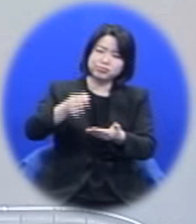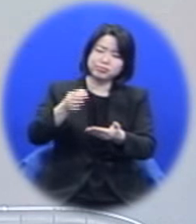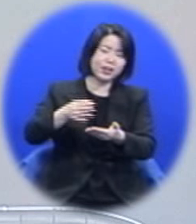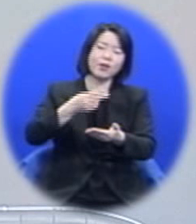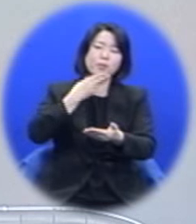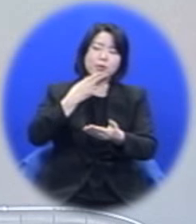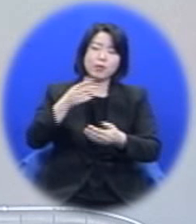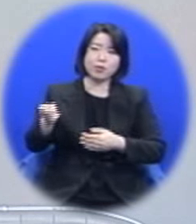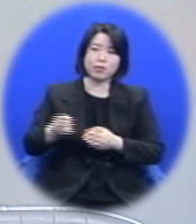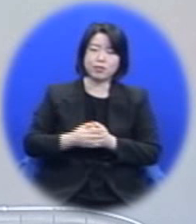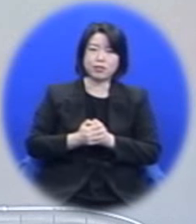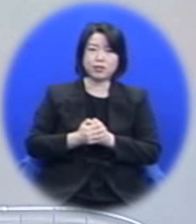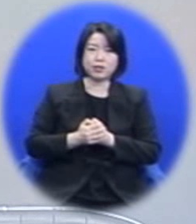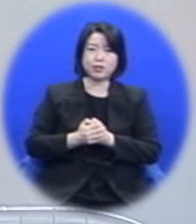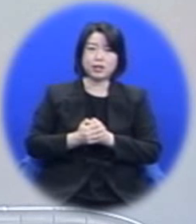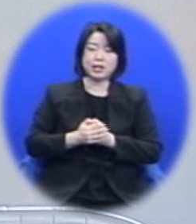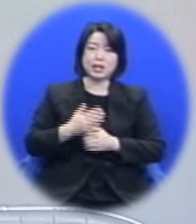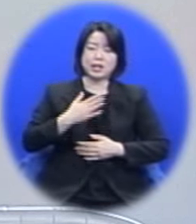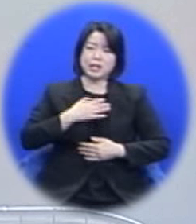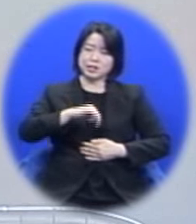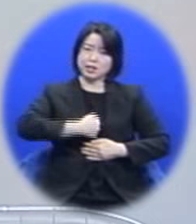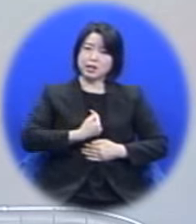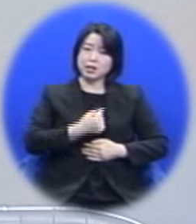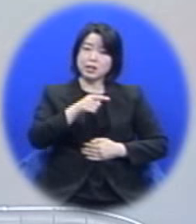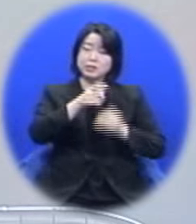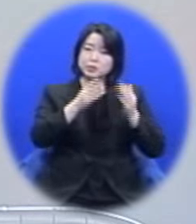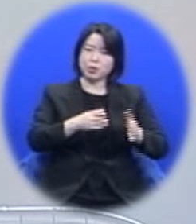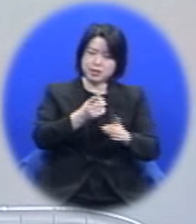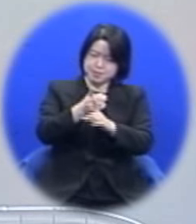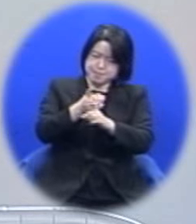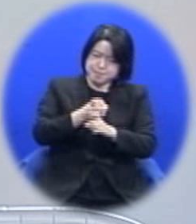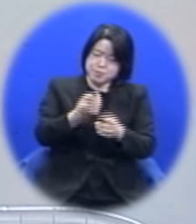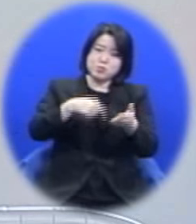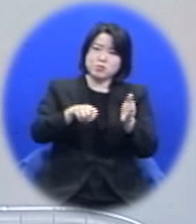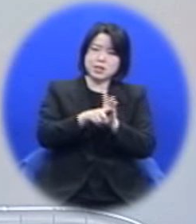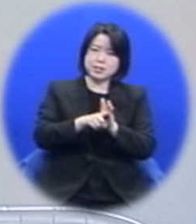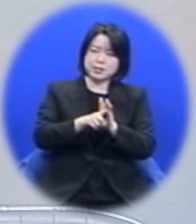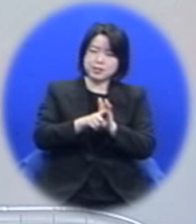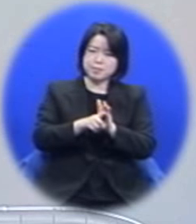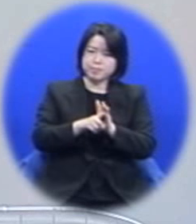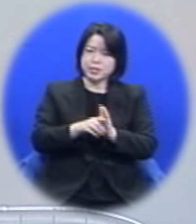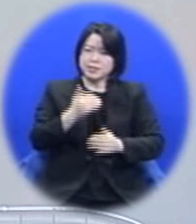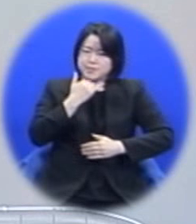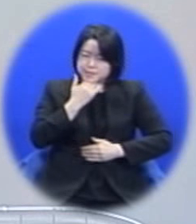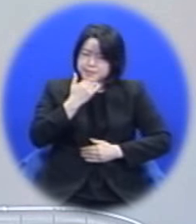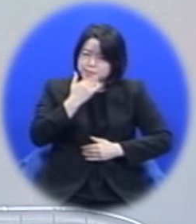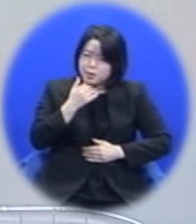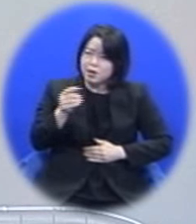사람은. 자기가 그동안 복수하려고 벼르고 벼르던 그 사람이 아니에요.